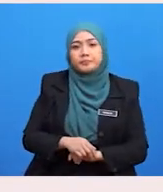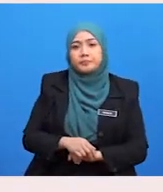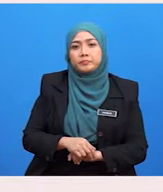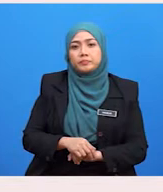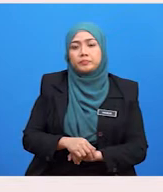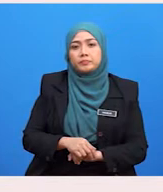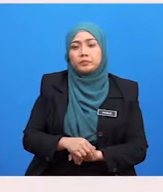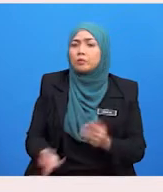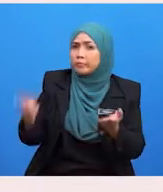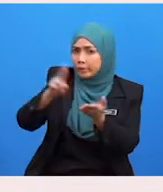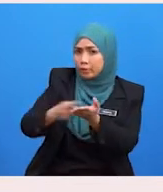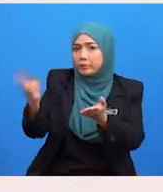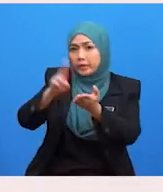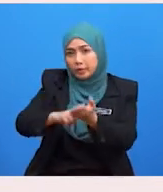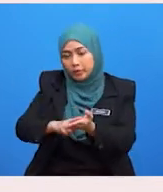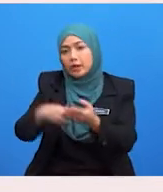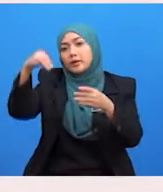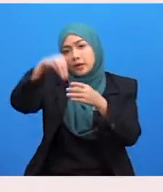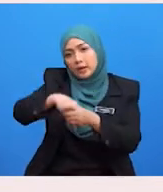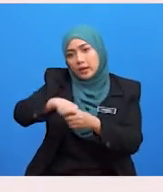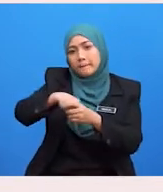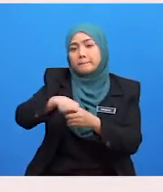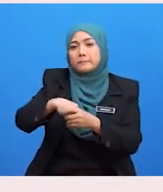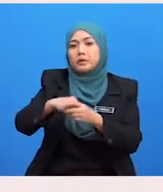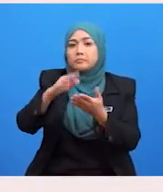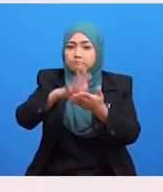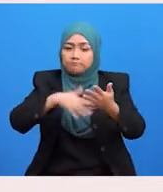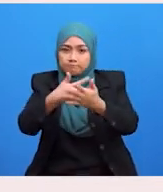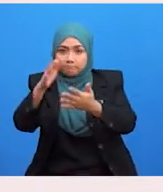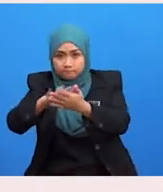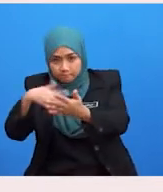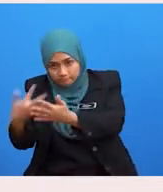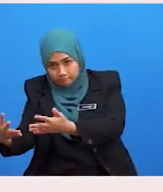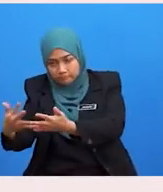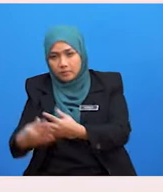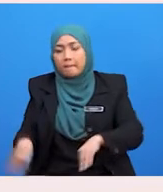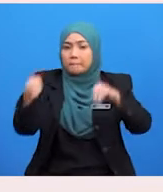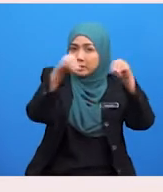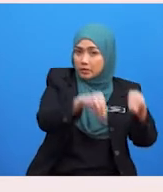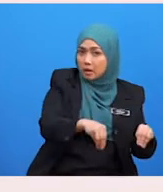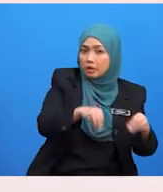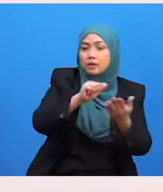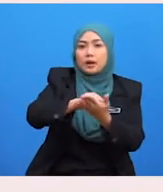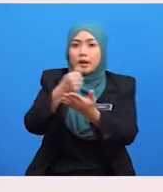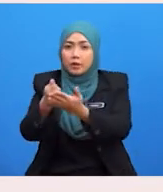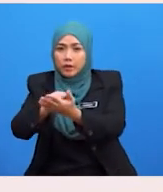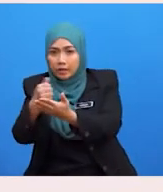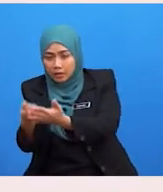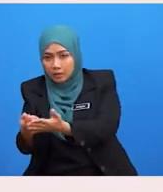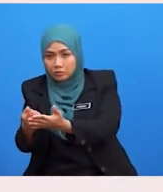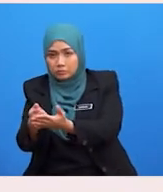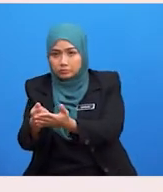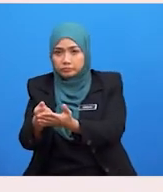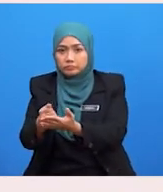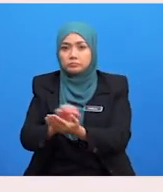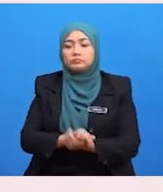semula, kemudian merekod susut nilai ke dalam jurnal am dan ledger, seterusnya memindahkan baki akaun susut nilai dan susut